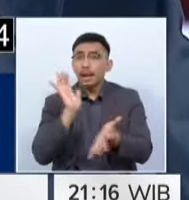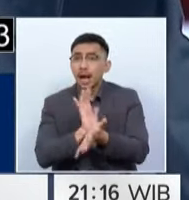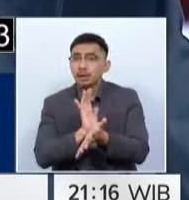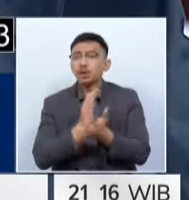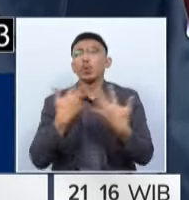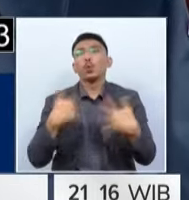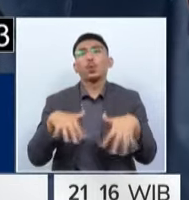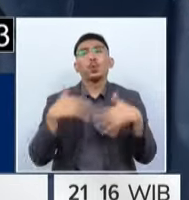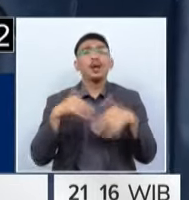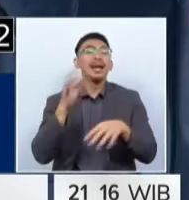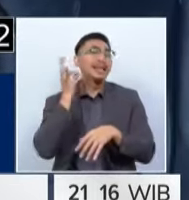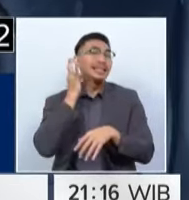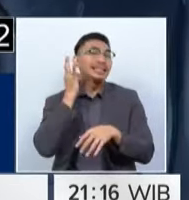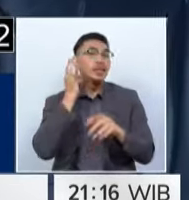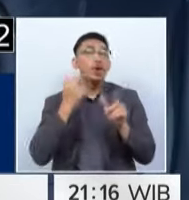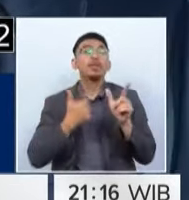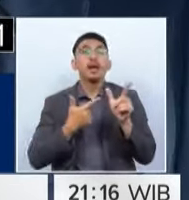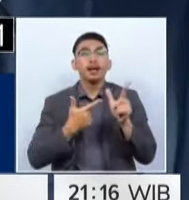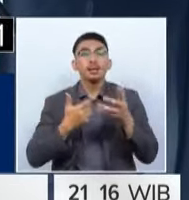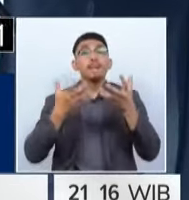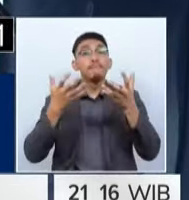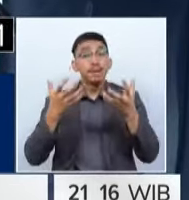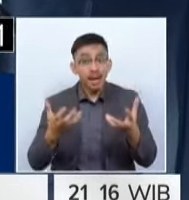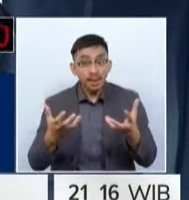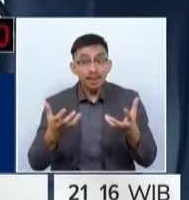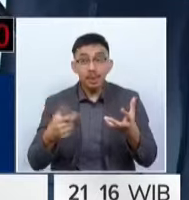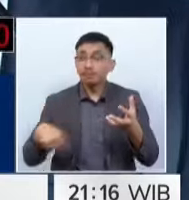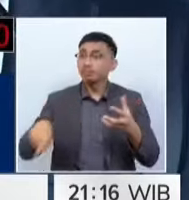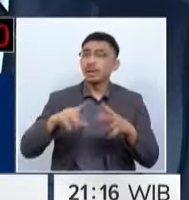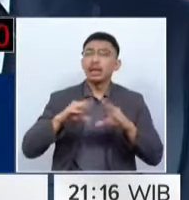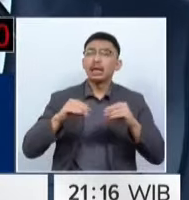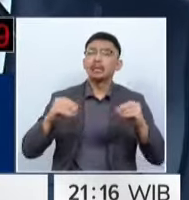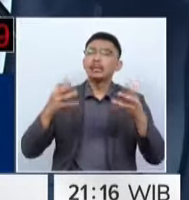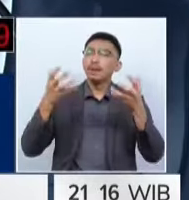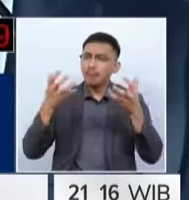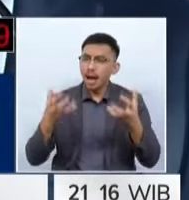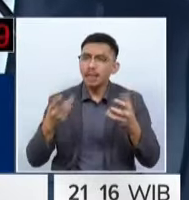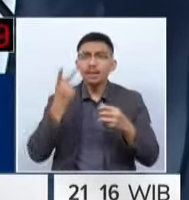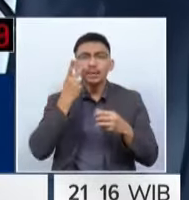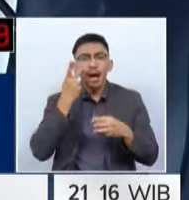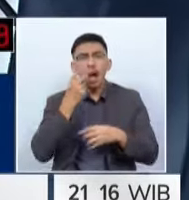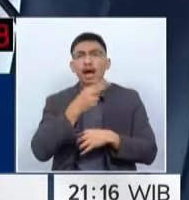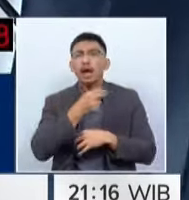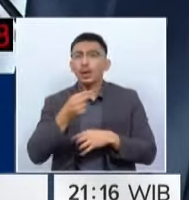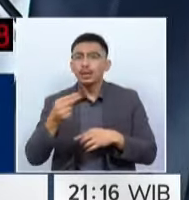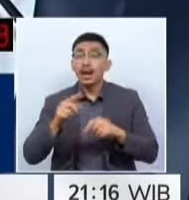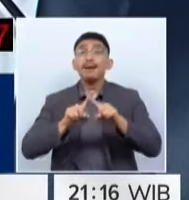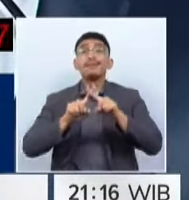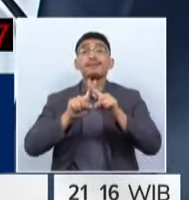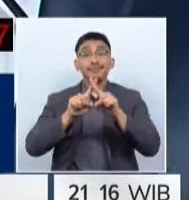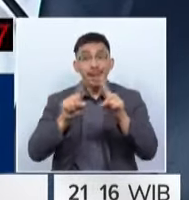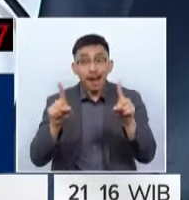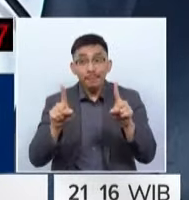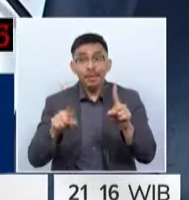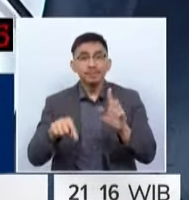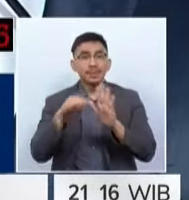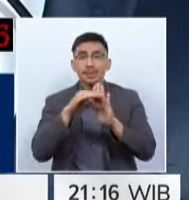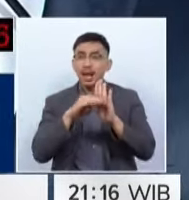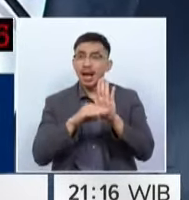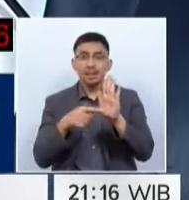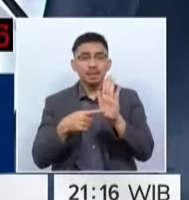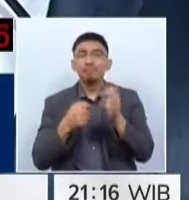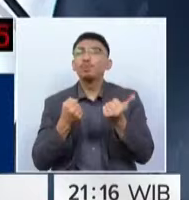keras menjaga setiap jengkal tanah republik ini tetapi mereka tidak didukung dengan polisi karena itu menurut saya